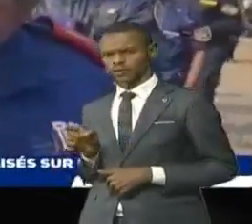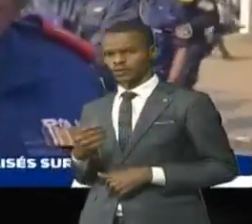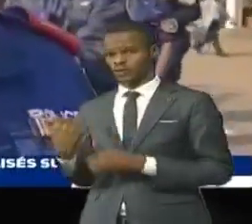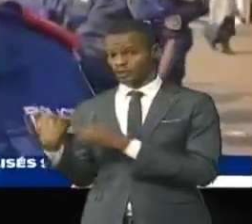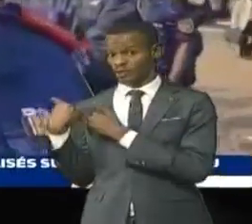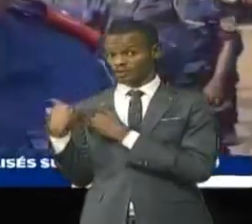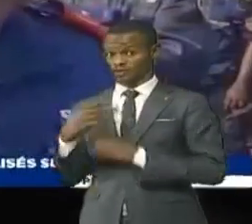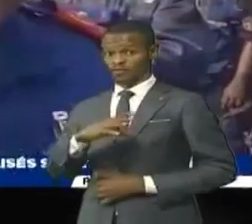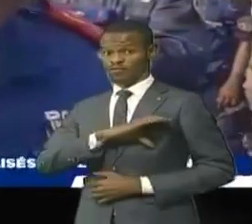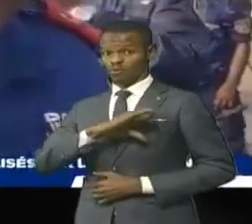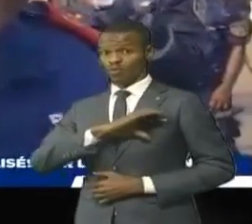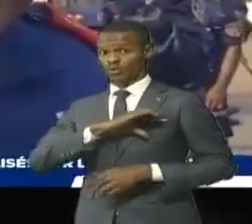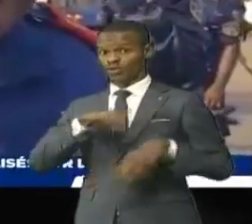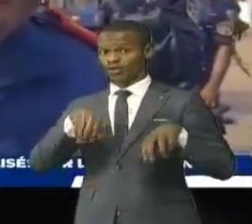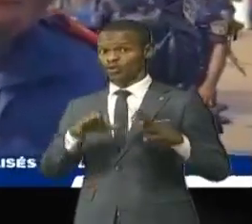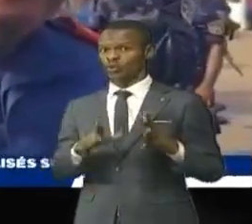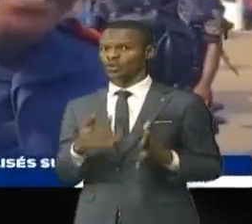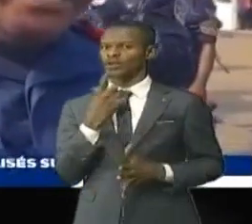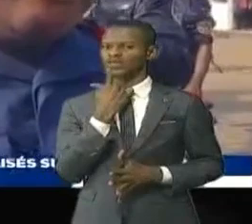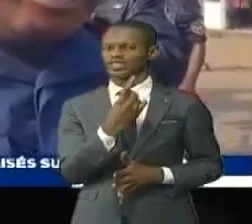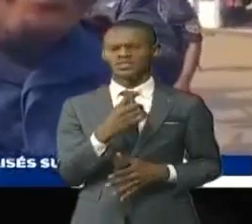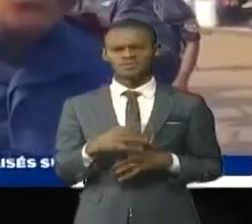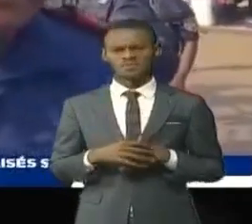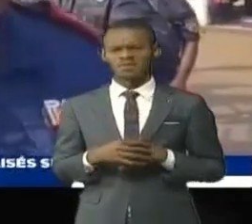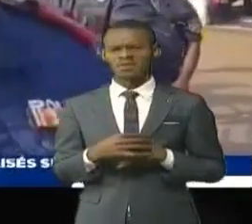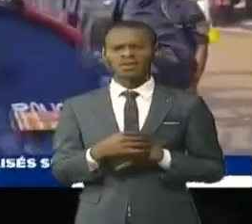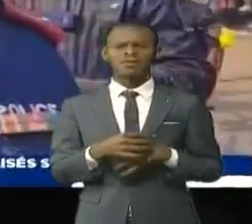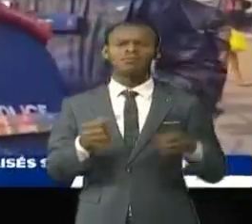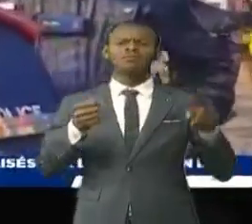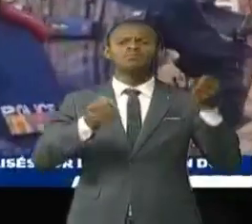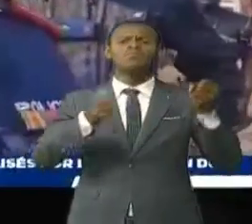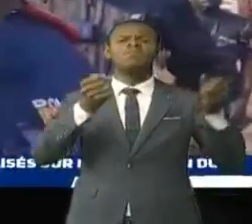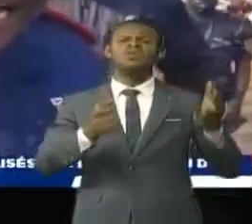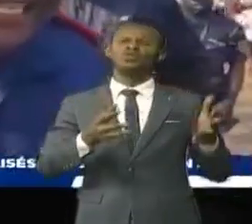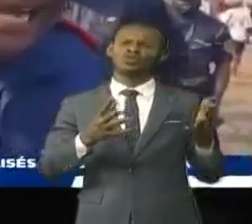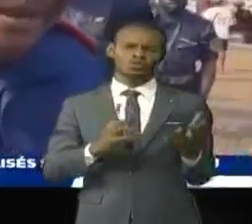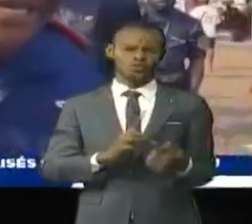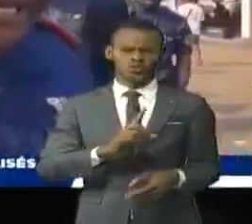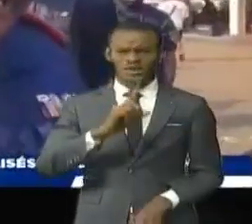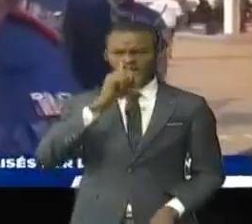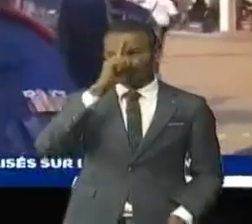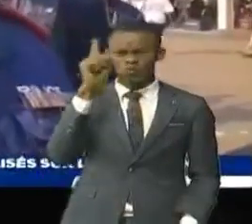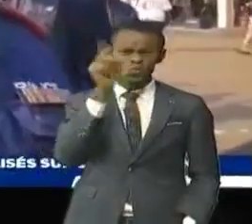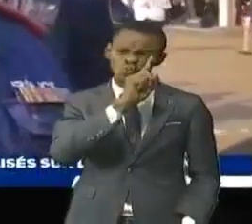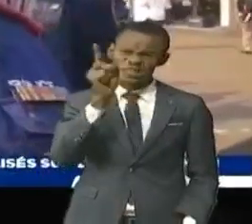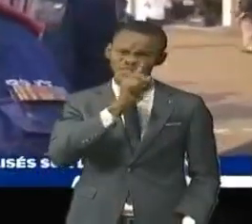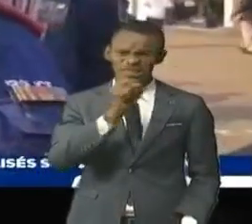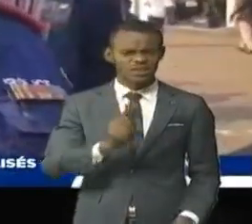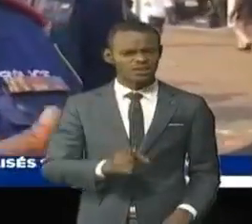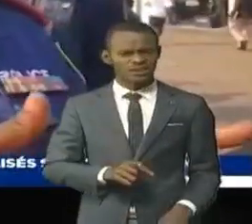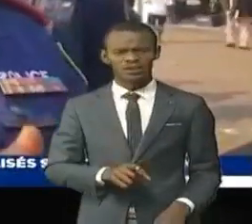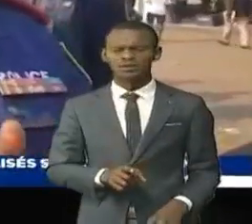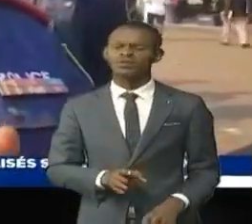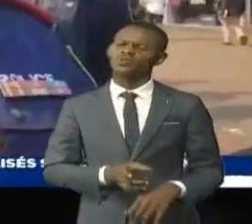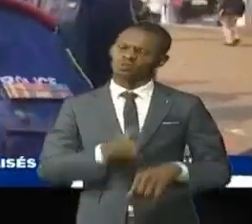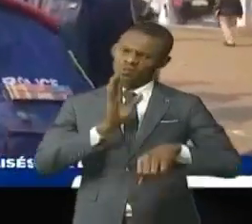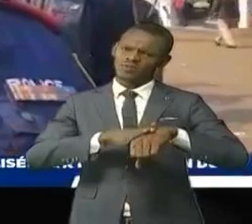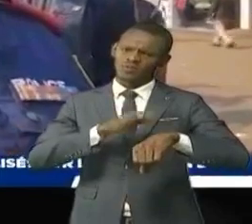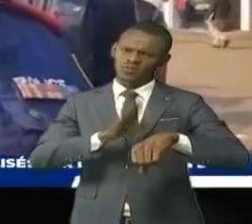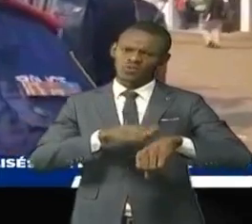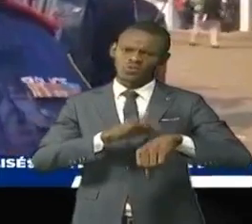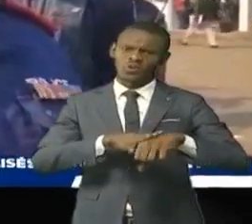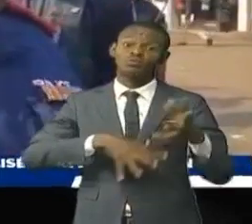chauffeur, délinquant. Il dit qu'on respectait le code de la route. Nakati a bande rapide, bango et comme